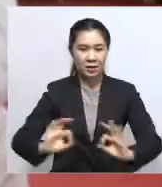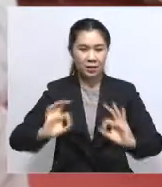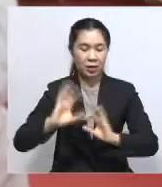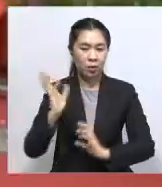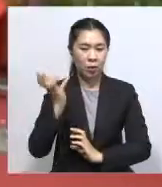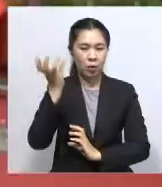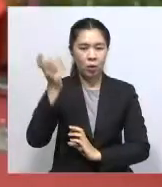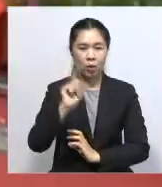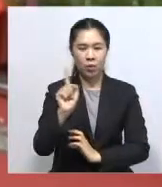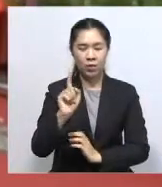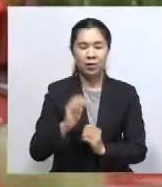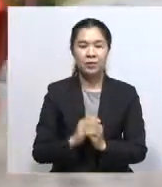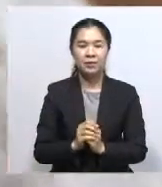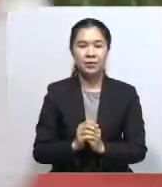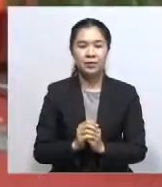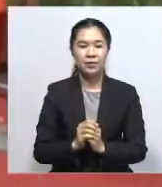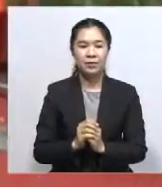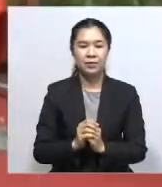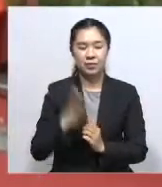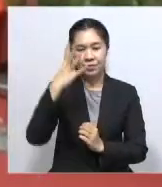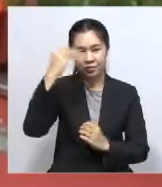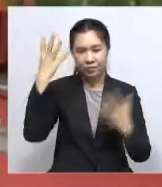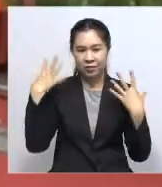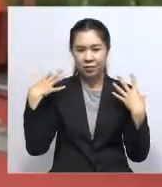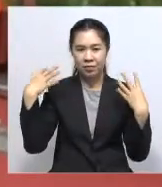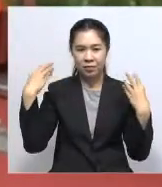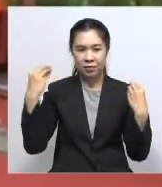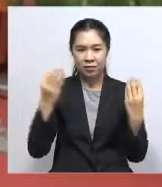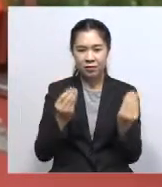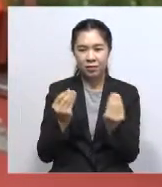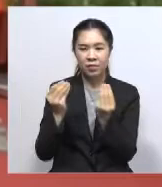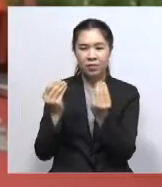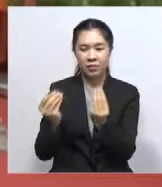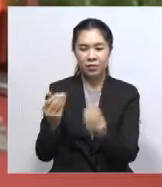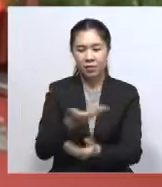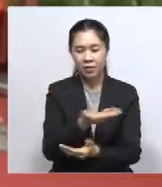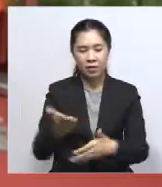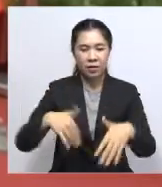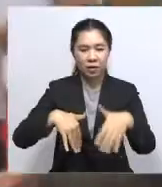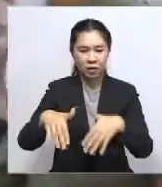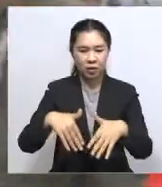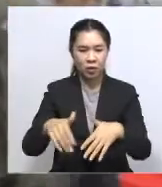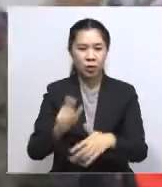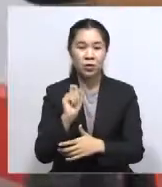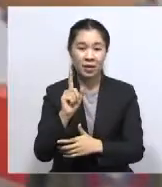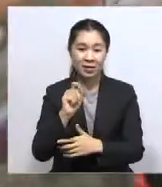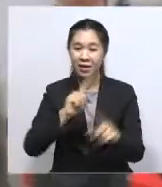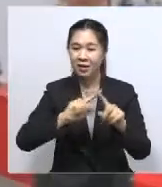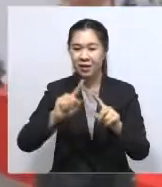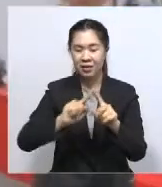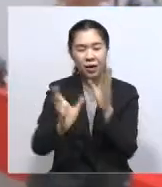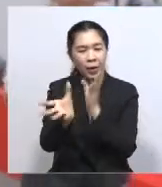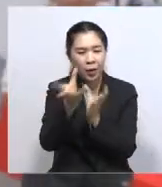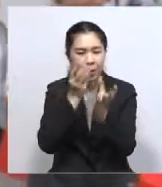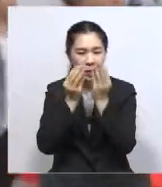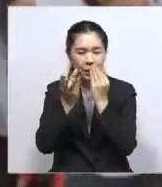าองค์สมเด็จพระสัมมาสัมพุทธเจ้านั้นทรงให้ความเมตตาให้กับประชาชนในทุกศาสนาเนี่ยสามารถเข้ามาศึกษาพระพุทธศ